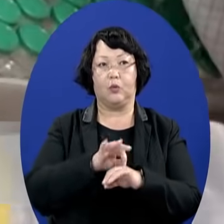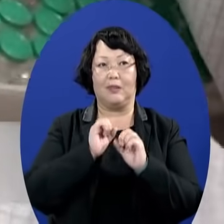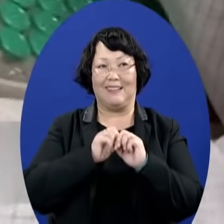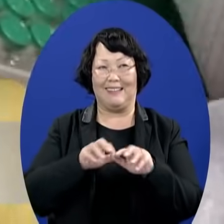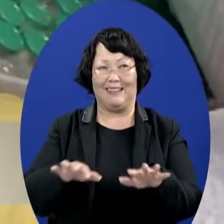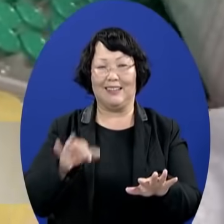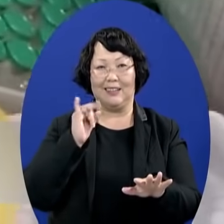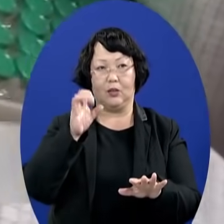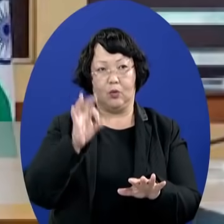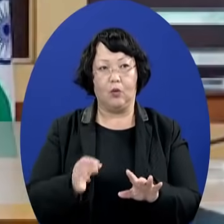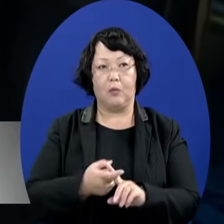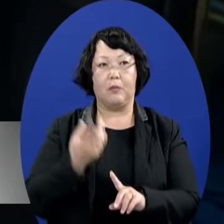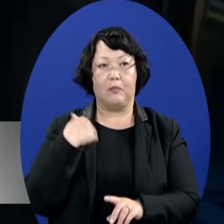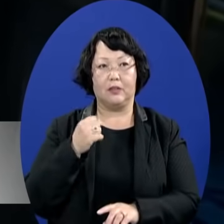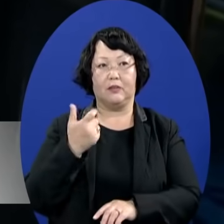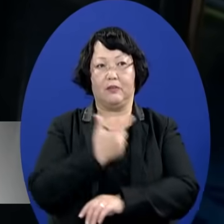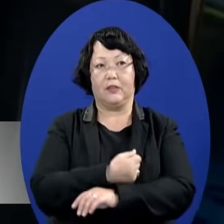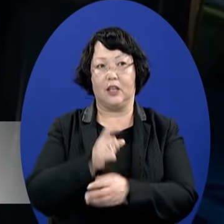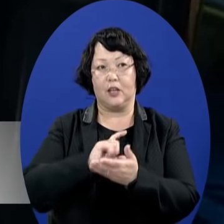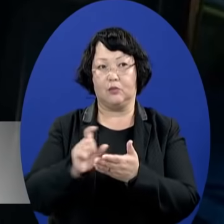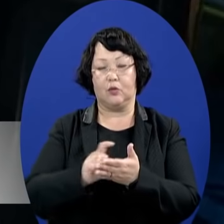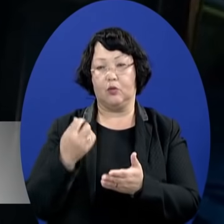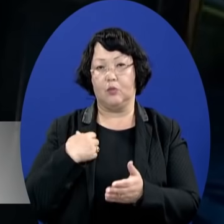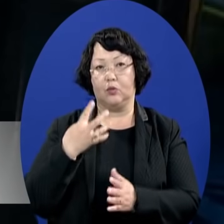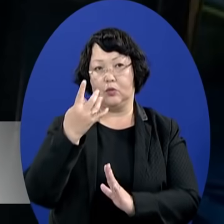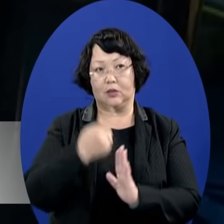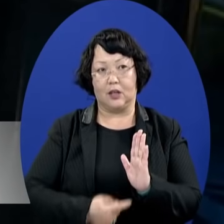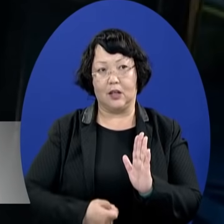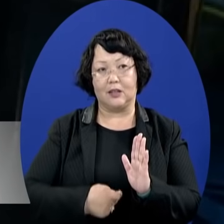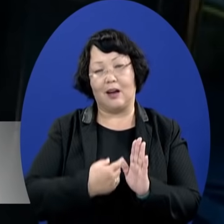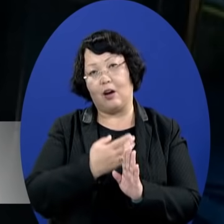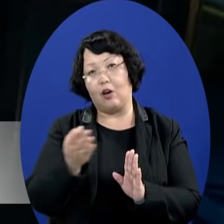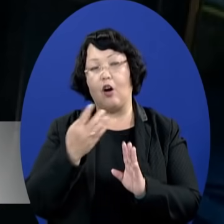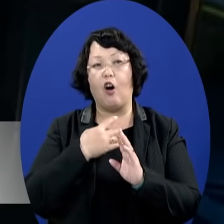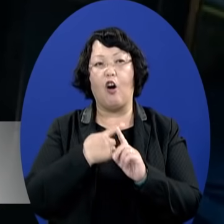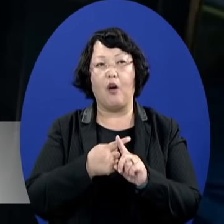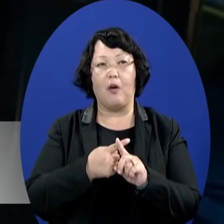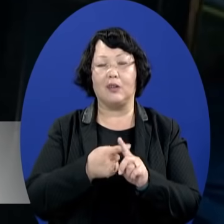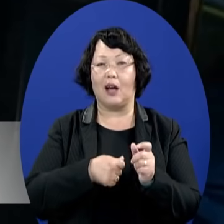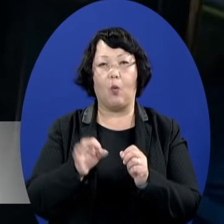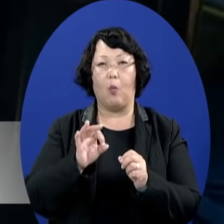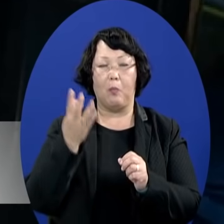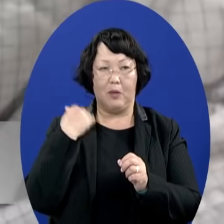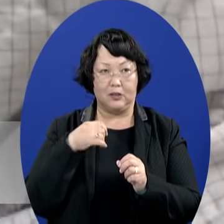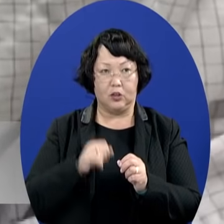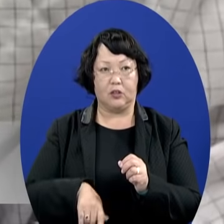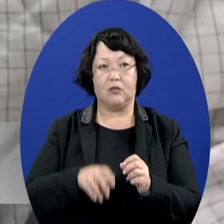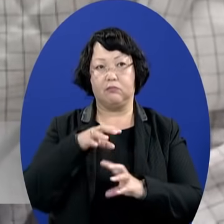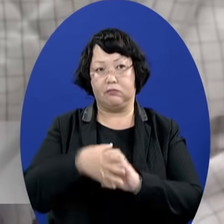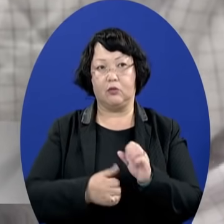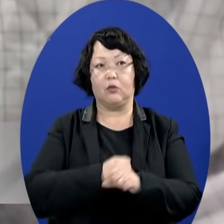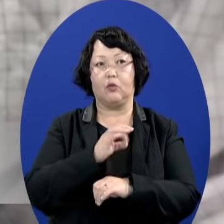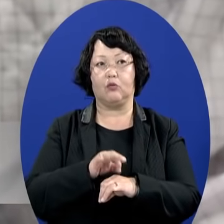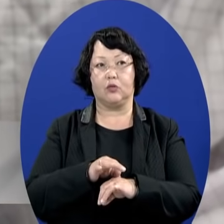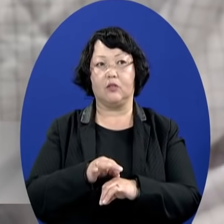байсантай холбоотойгоор вакцины экспортондоо өнгөрсөн 4 сараас хориг тавьсан. Үүнээс өмнө тус улс дэлхийд коронавирусны вакцины хамгийн